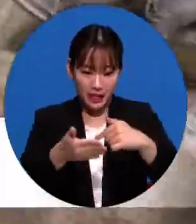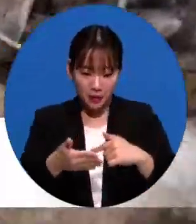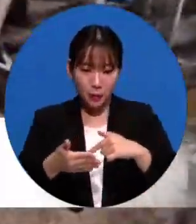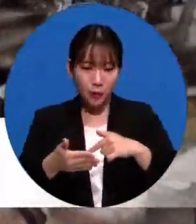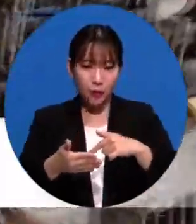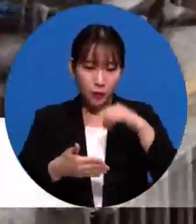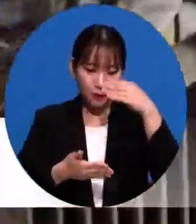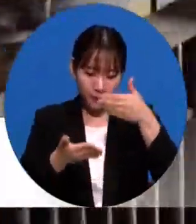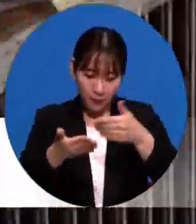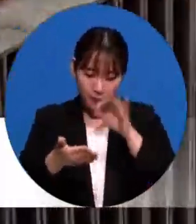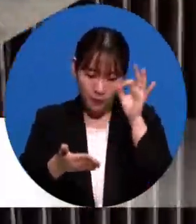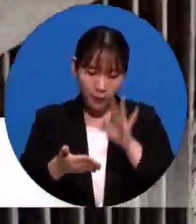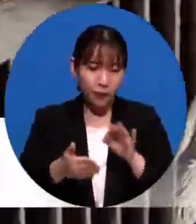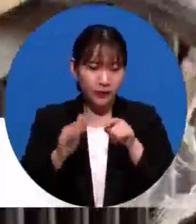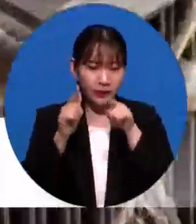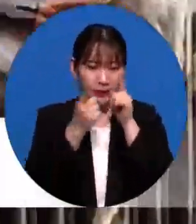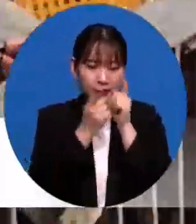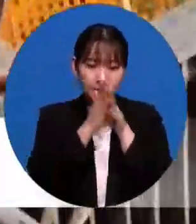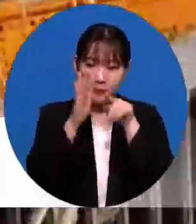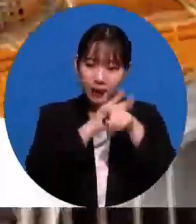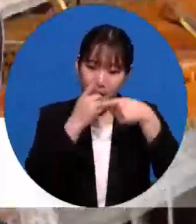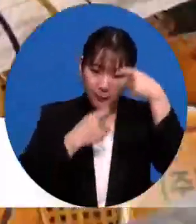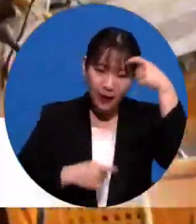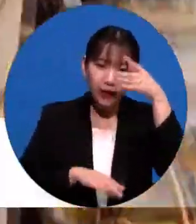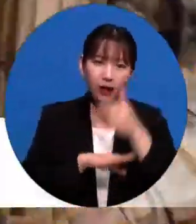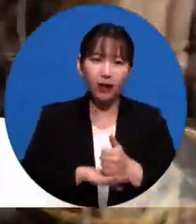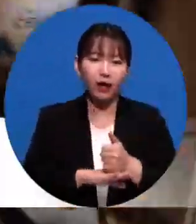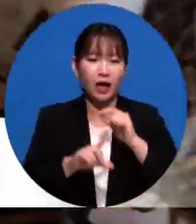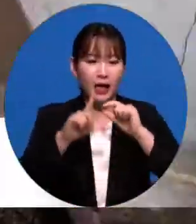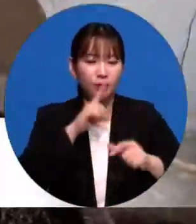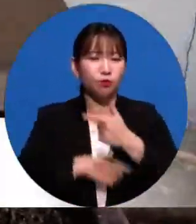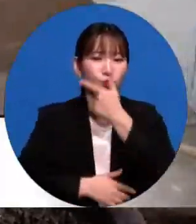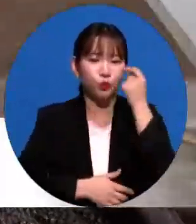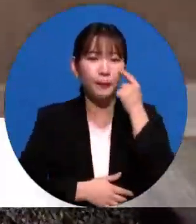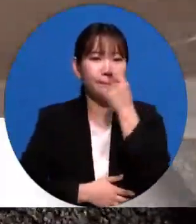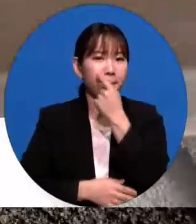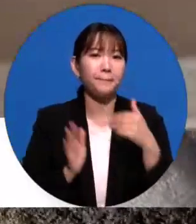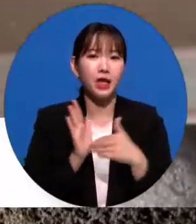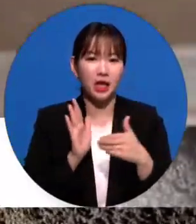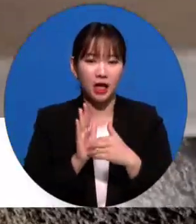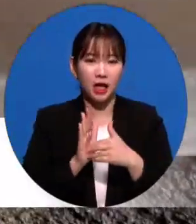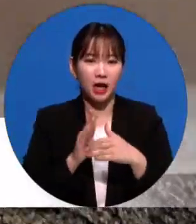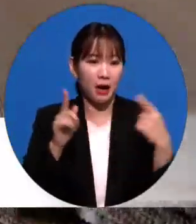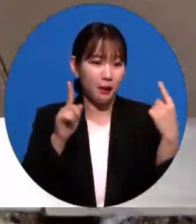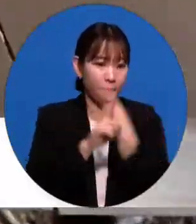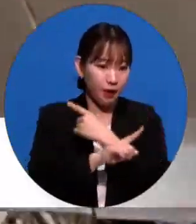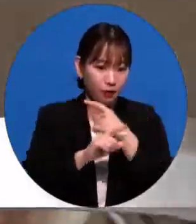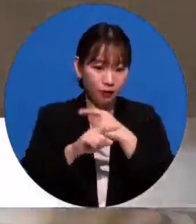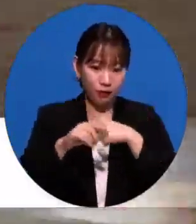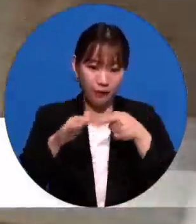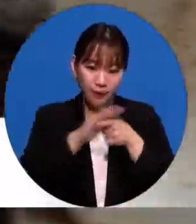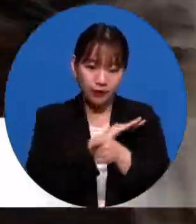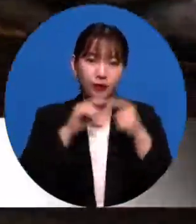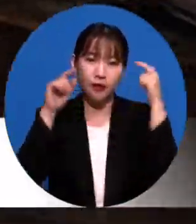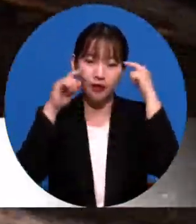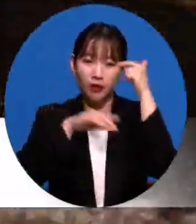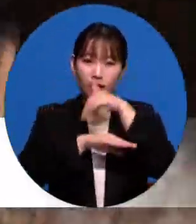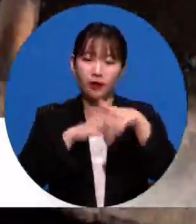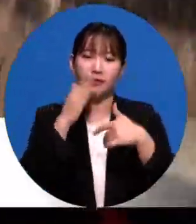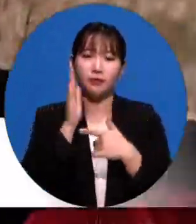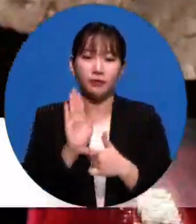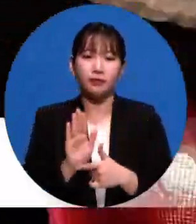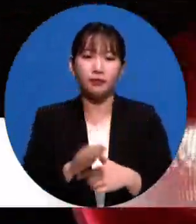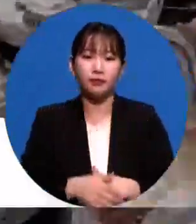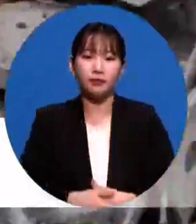현장을 확인한 결과 일부 시설에 대한 미비점을 발견하고 주인을 상대로 개선조치 명령을 내릴 예정이라고